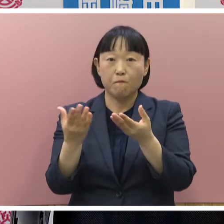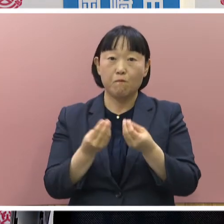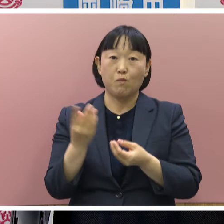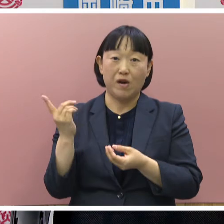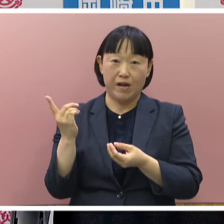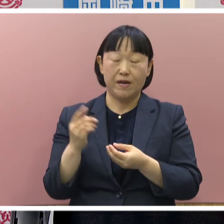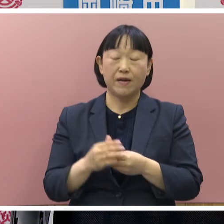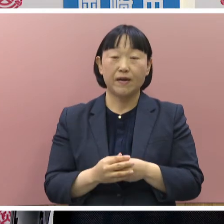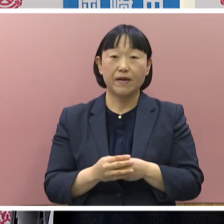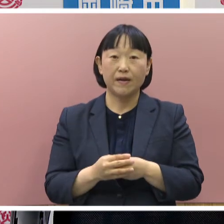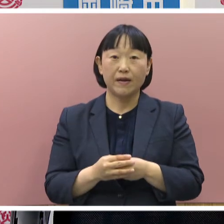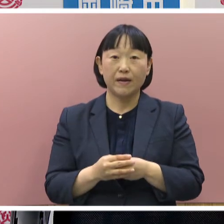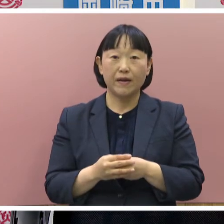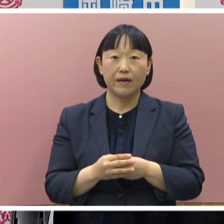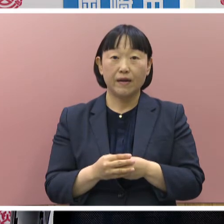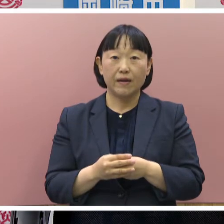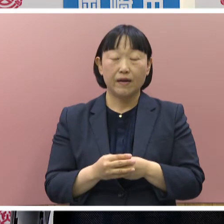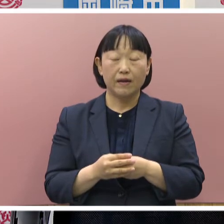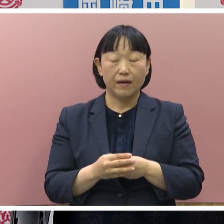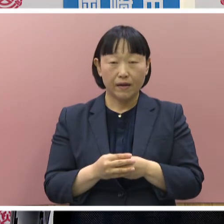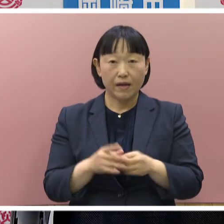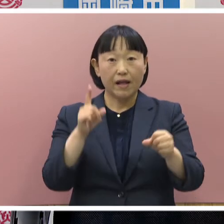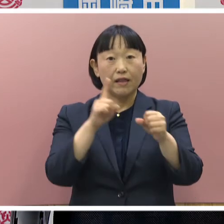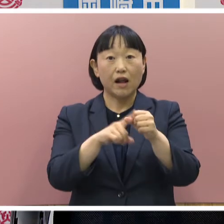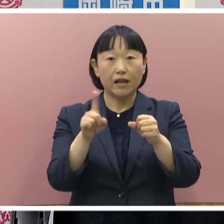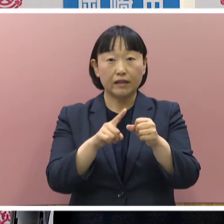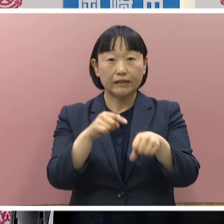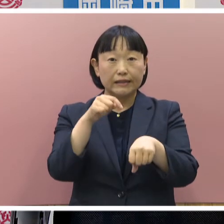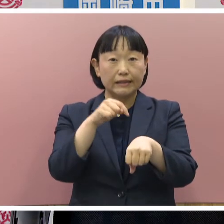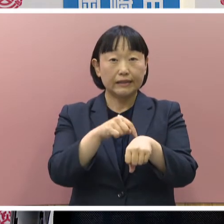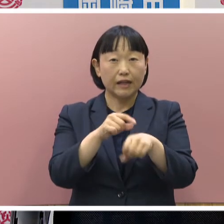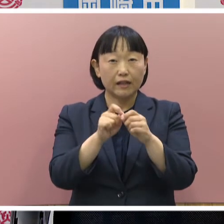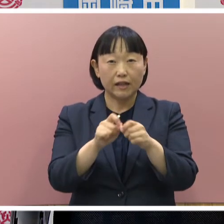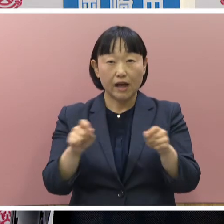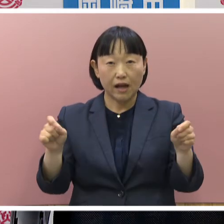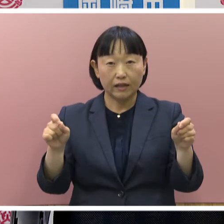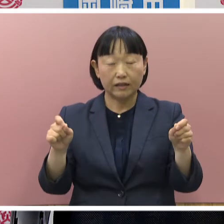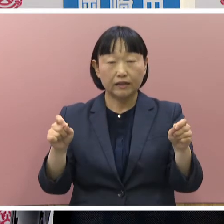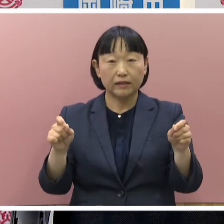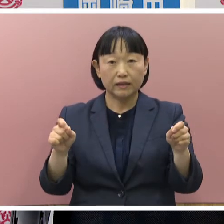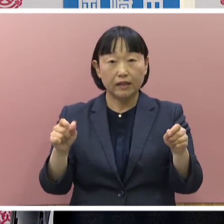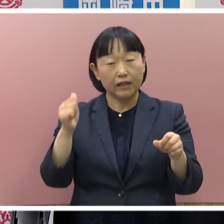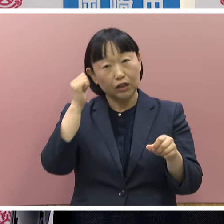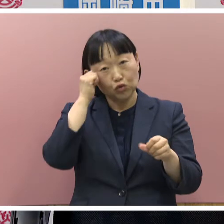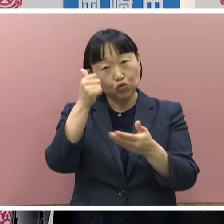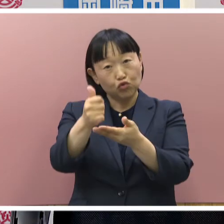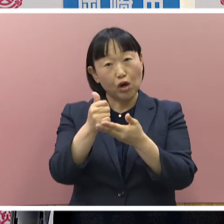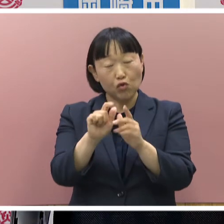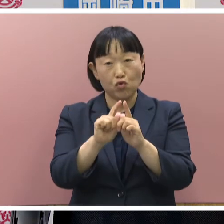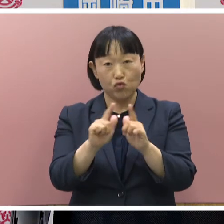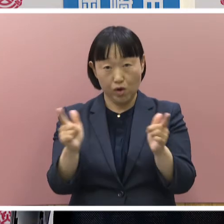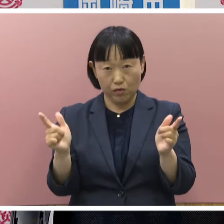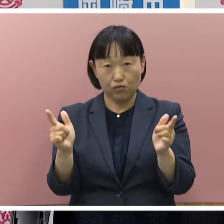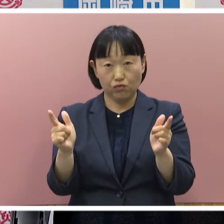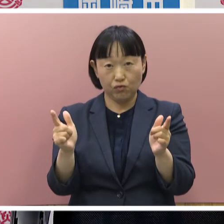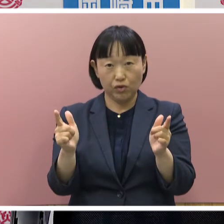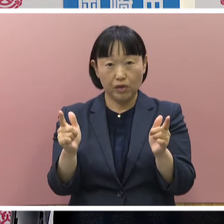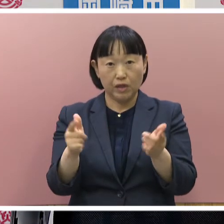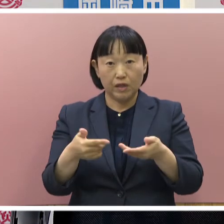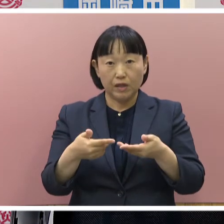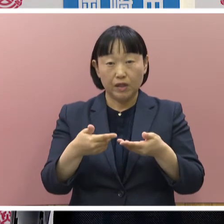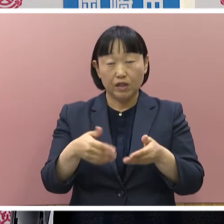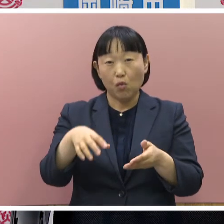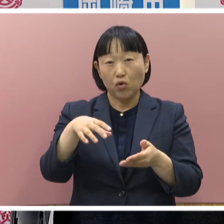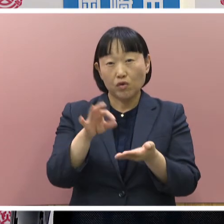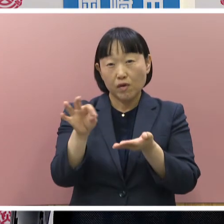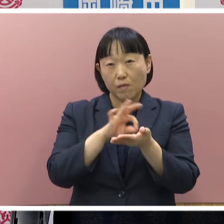。当初の狙いである滞在時間を長くすることによる宿泊客の増加や地元での消費拡大